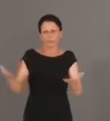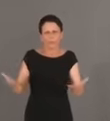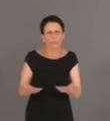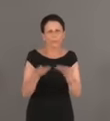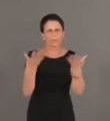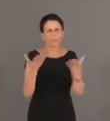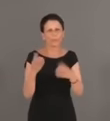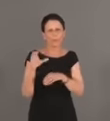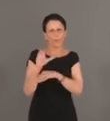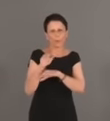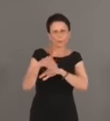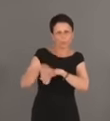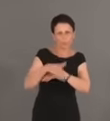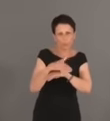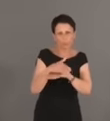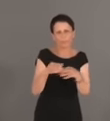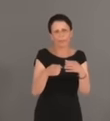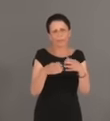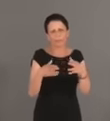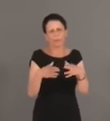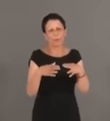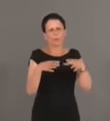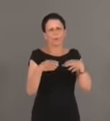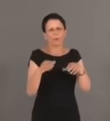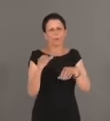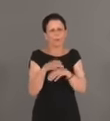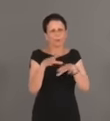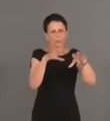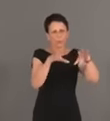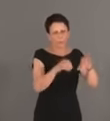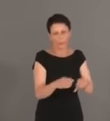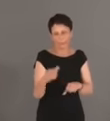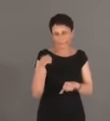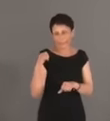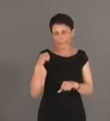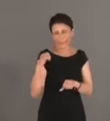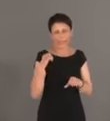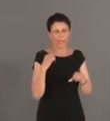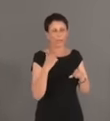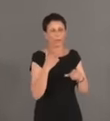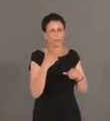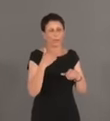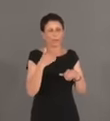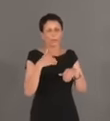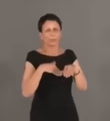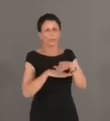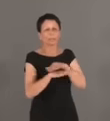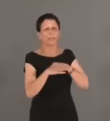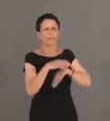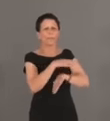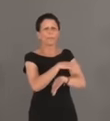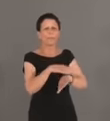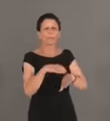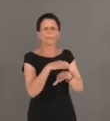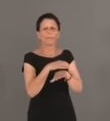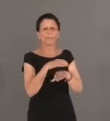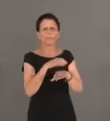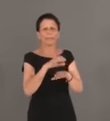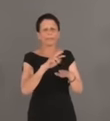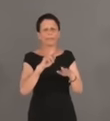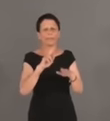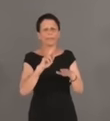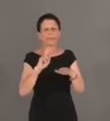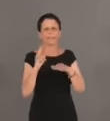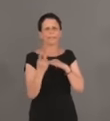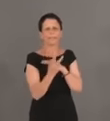la constitution, le développement plutôt des squats. Et hier, j'ai été reçu par le préfet délégué à l'égalité des chances,